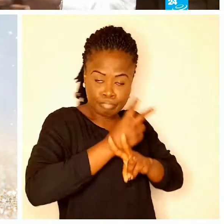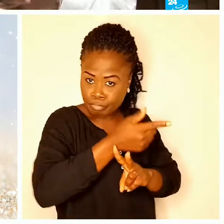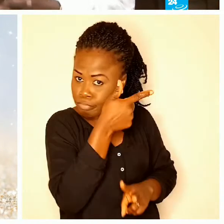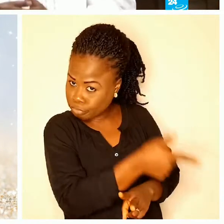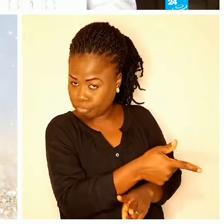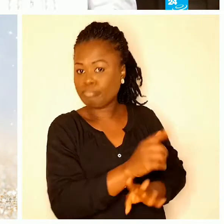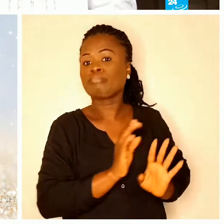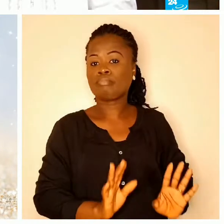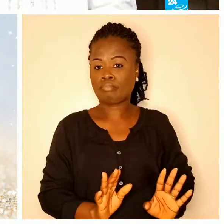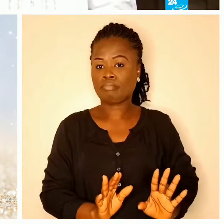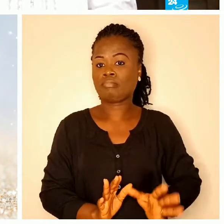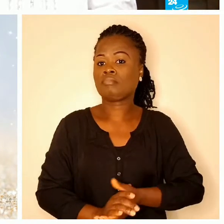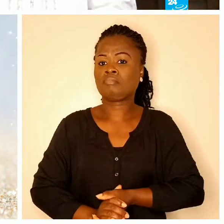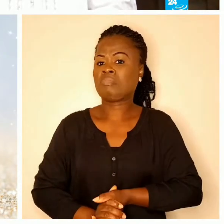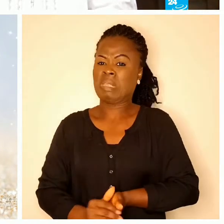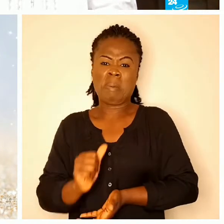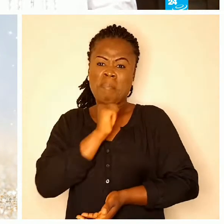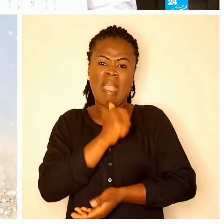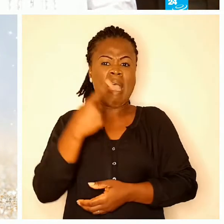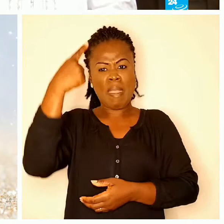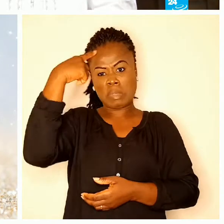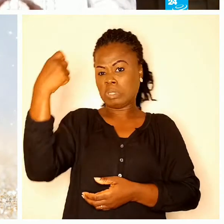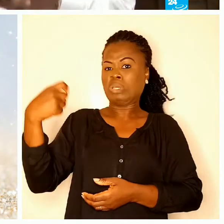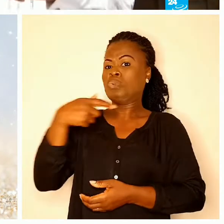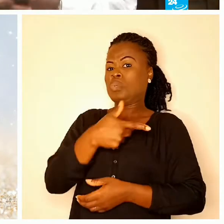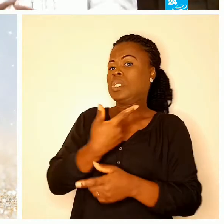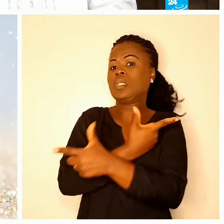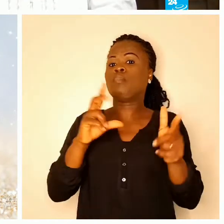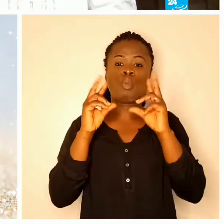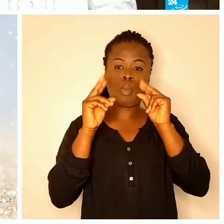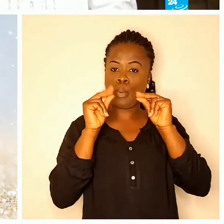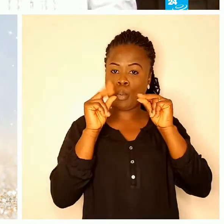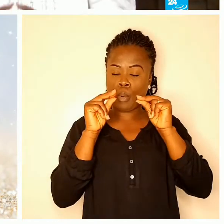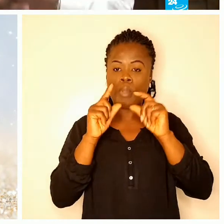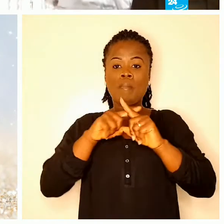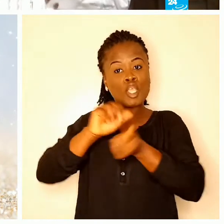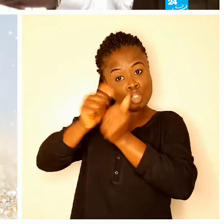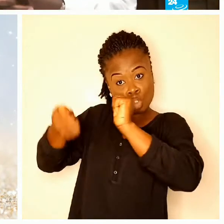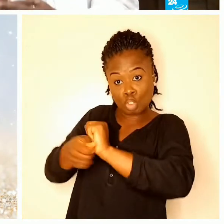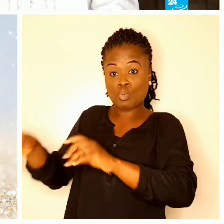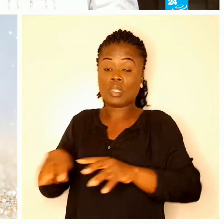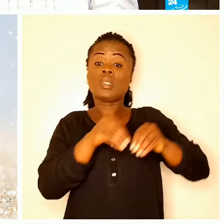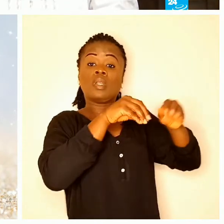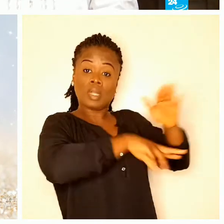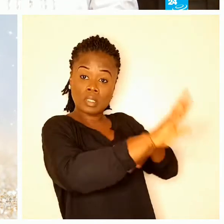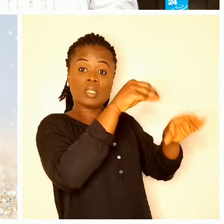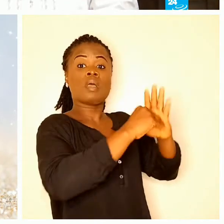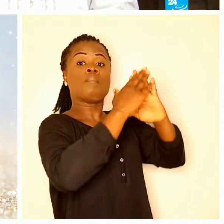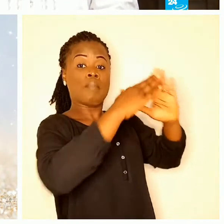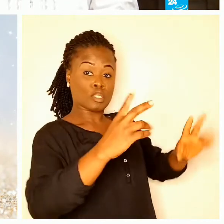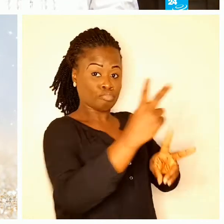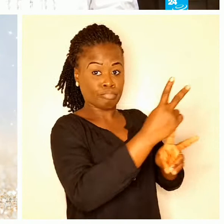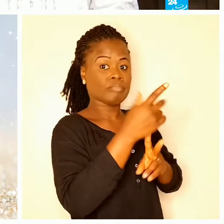de ses gardes pénitentiaires. Ce n'est pas du tout un prétexte pour le faire libérer, mais c'est une mesure